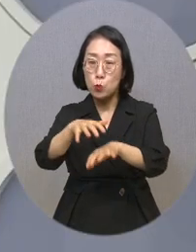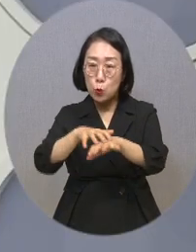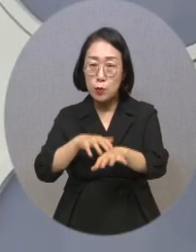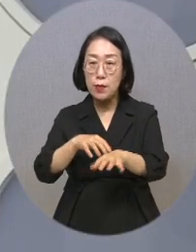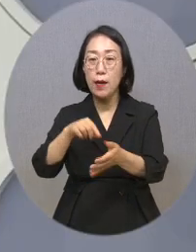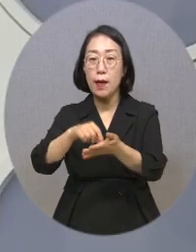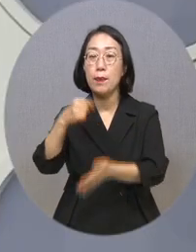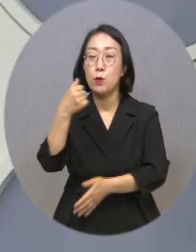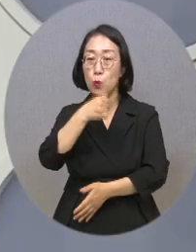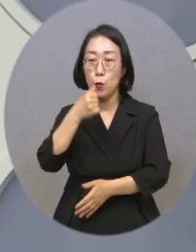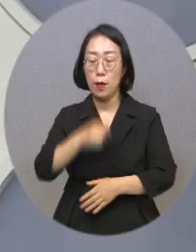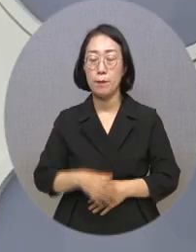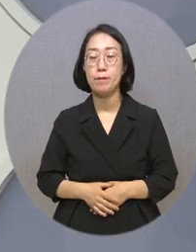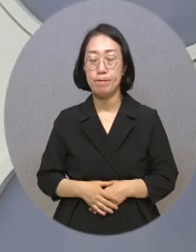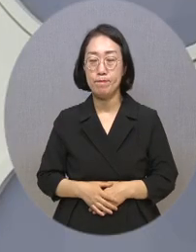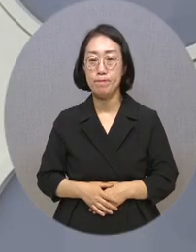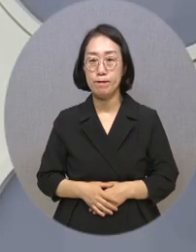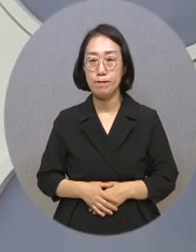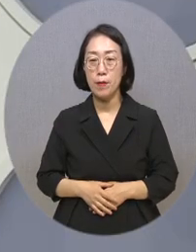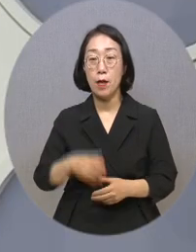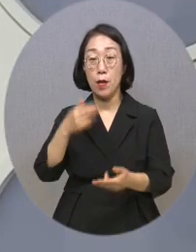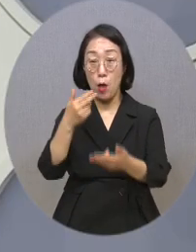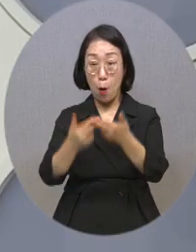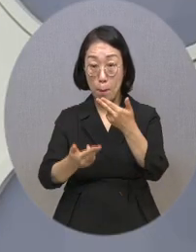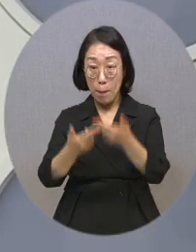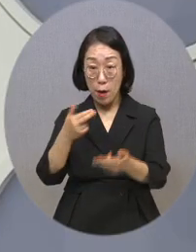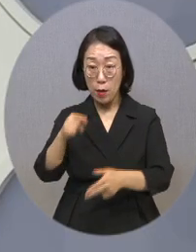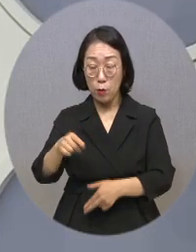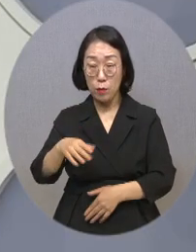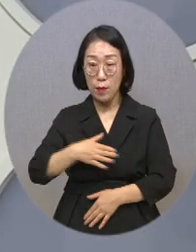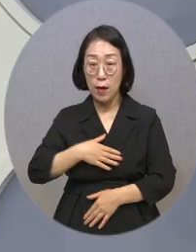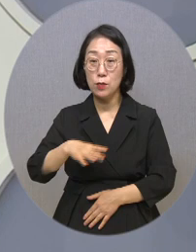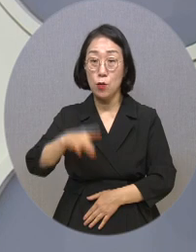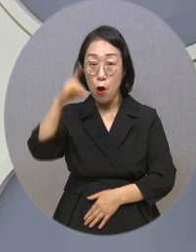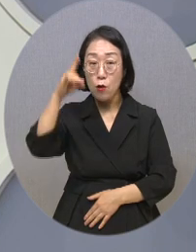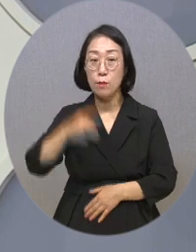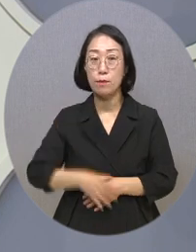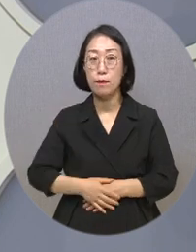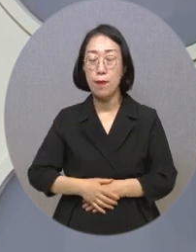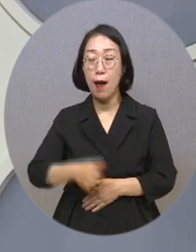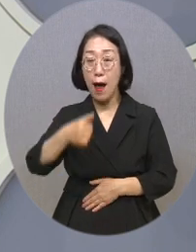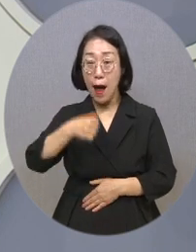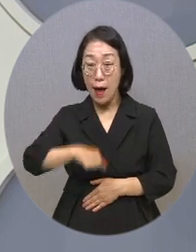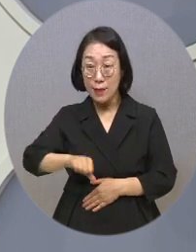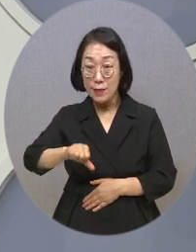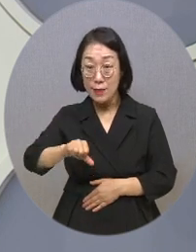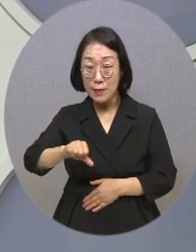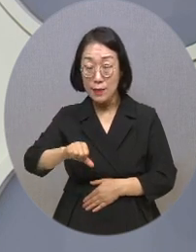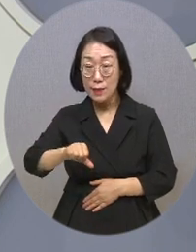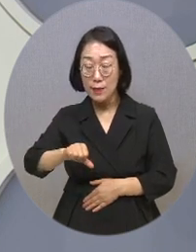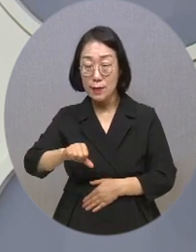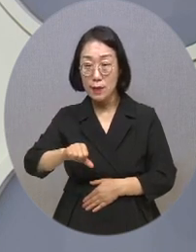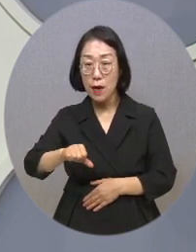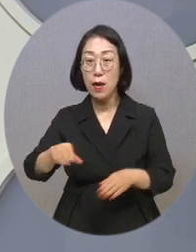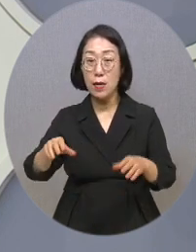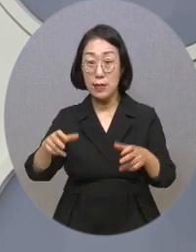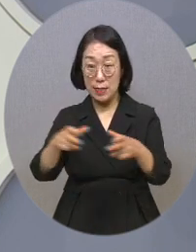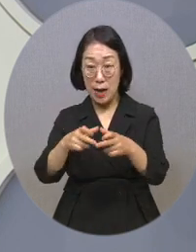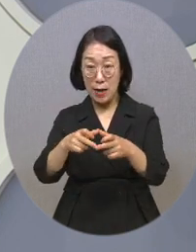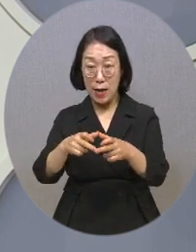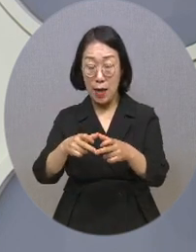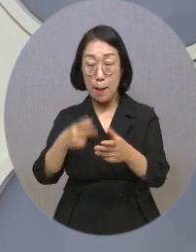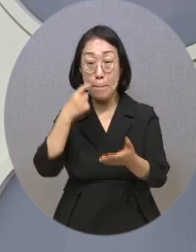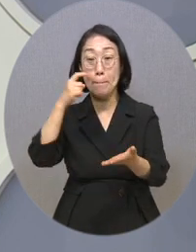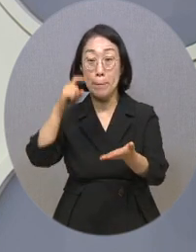네. 사랑협회는 최초에 제가 아들고를 이 자폐성장애로 알게 돼가지고는